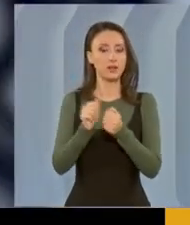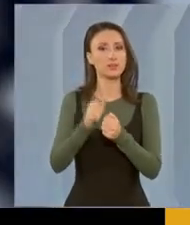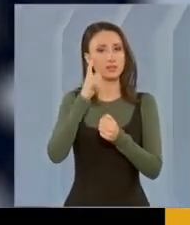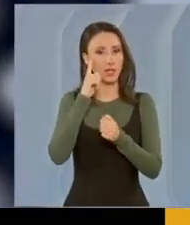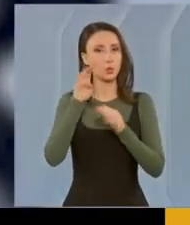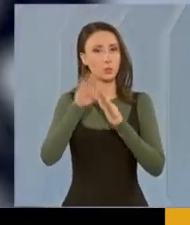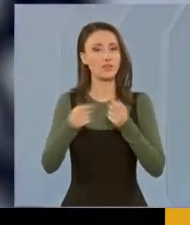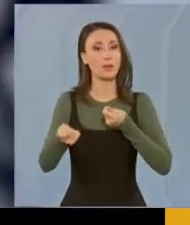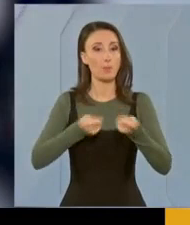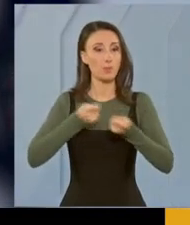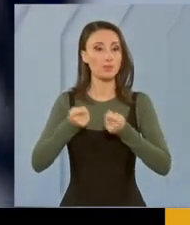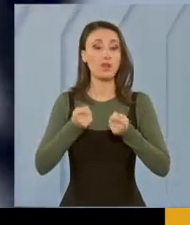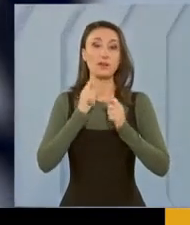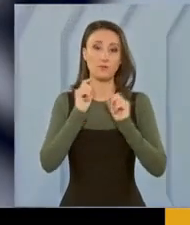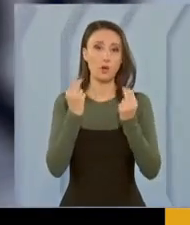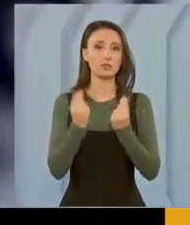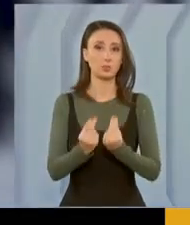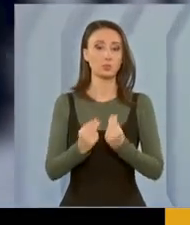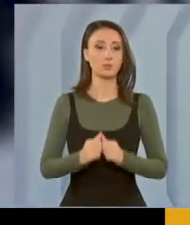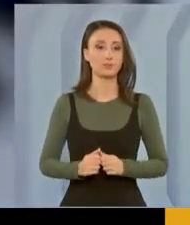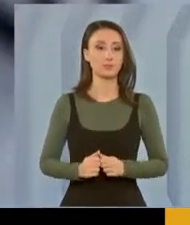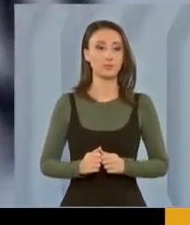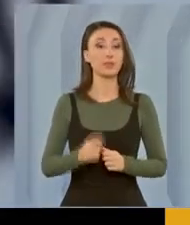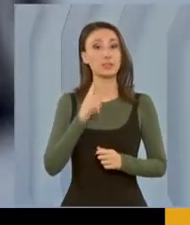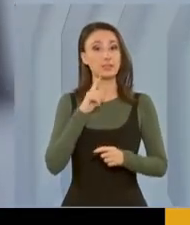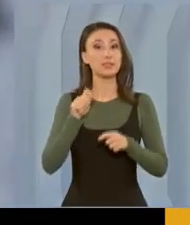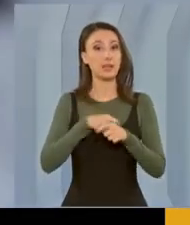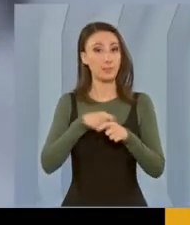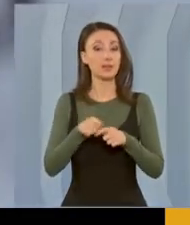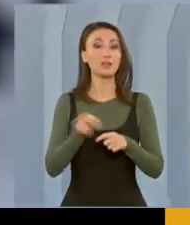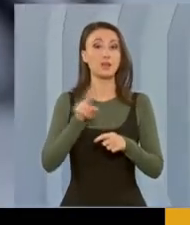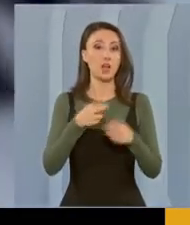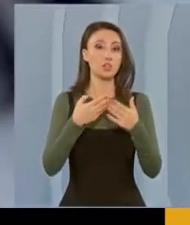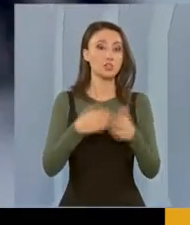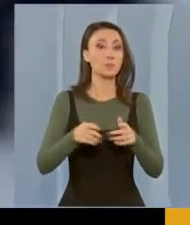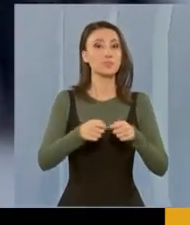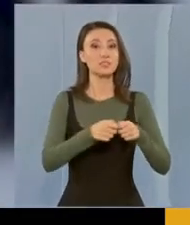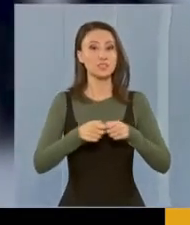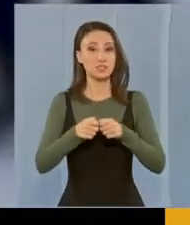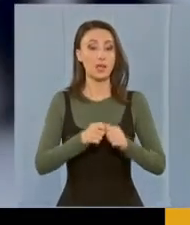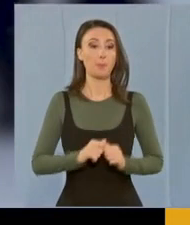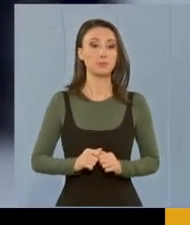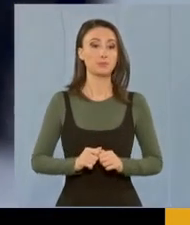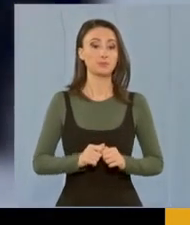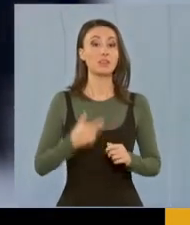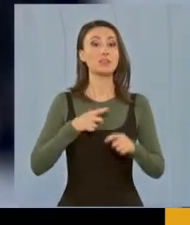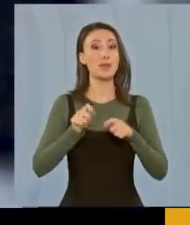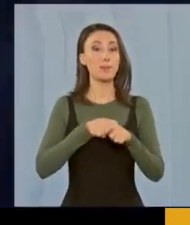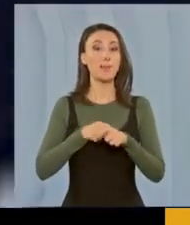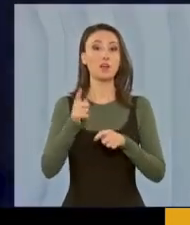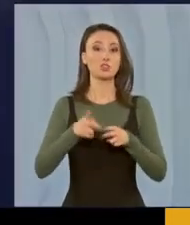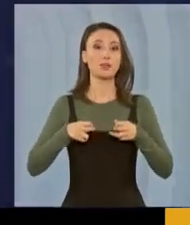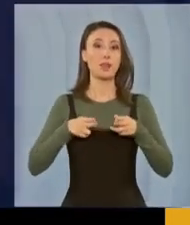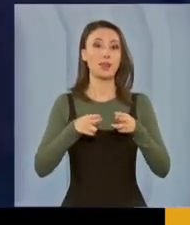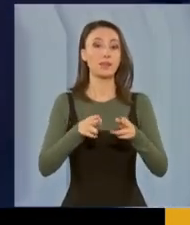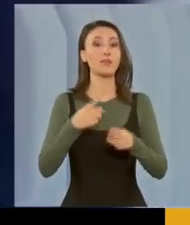un nivel de mobilizare fără precedent. Pe măsură ce se remediază, se reporne sisteme, se repară aceste